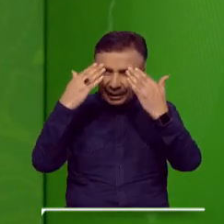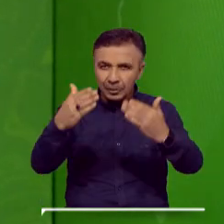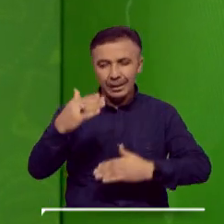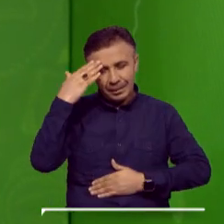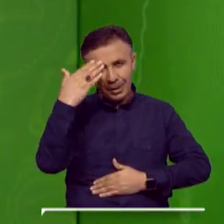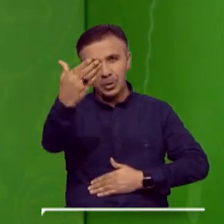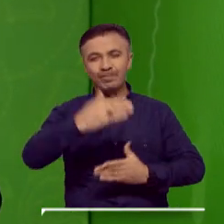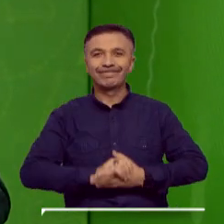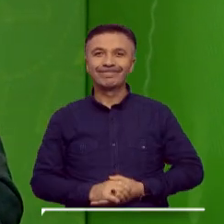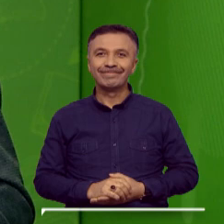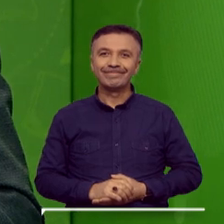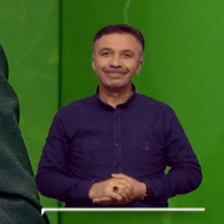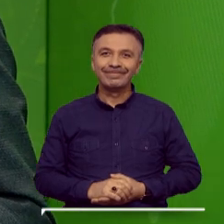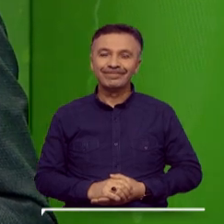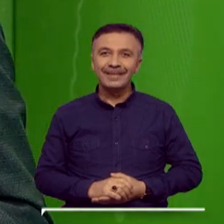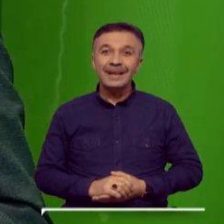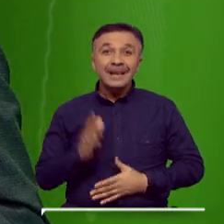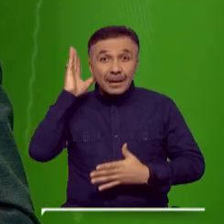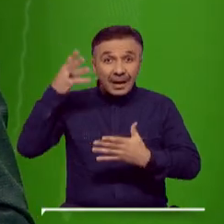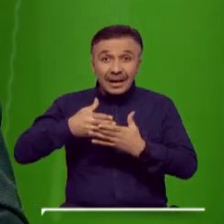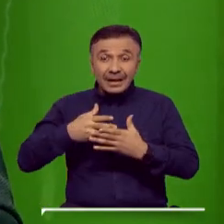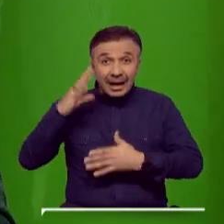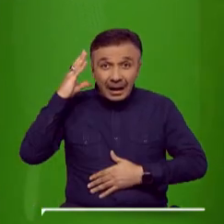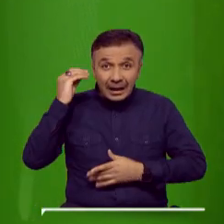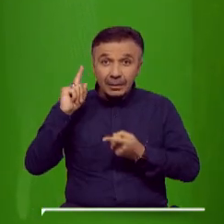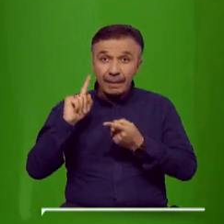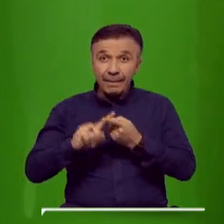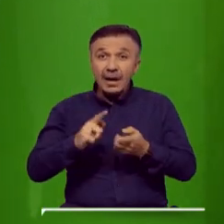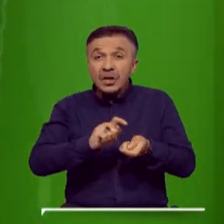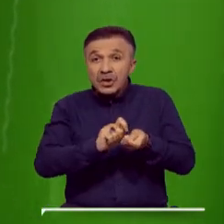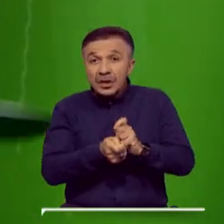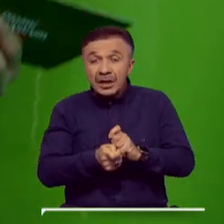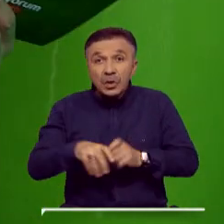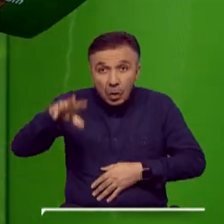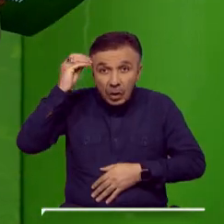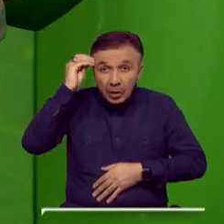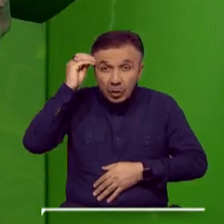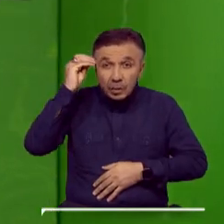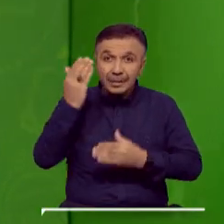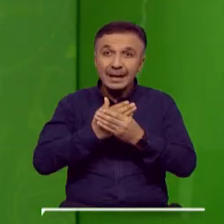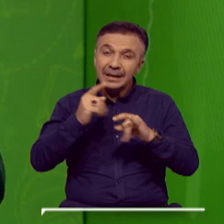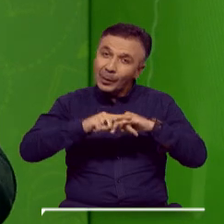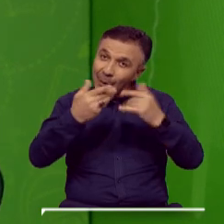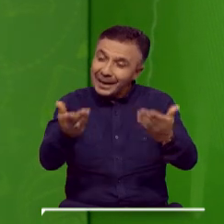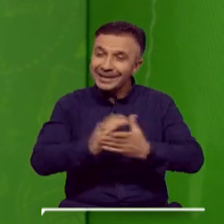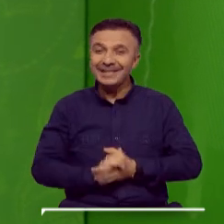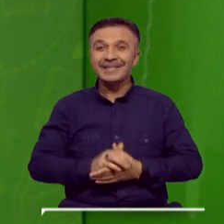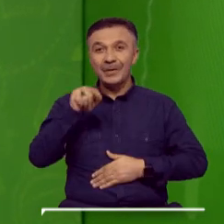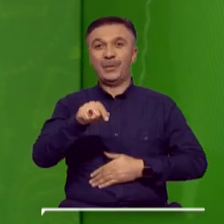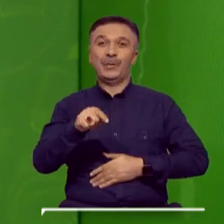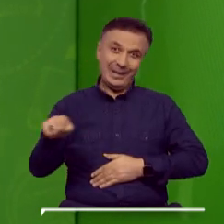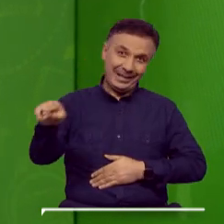aleyküm. İbadetin anlamı ve çeşitlerini öğreniyorum dersimize. Hoş geldiniz. Bugün